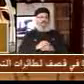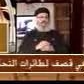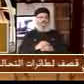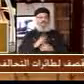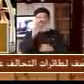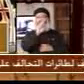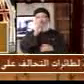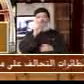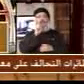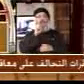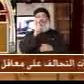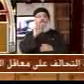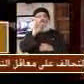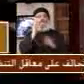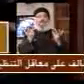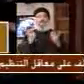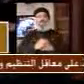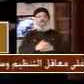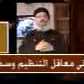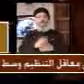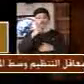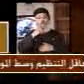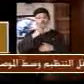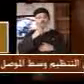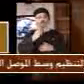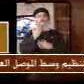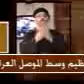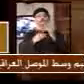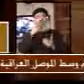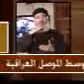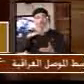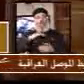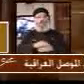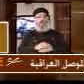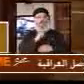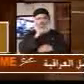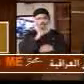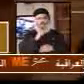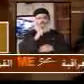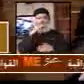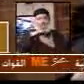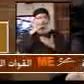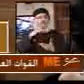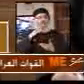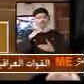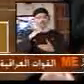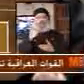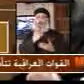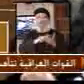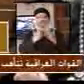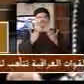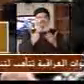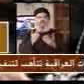لما يسأل الأم عندك إيه؟ أنا عايز الطفل الصغير ده، ده الضعيف، ده الصغير، ده اللي إمكانياته